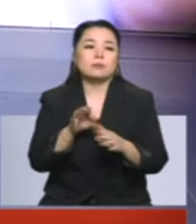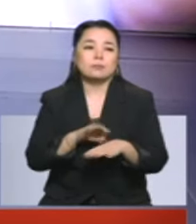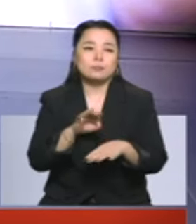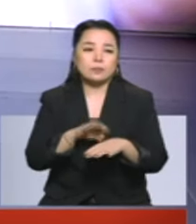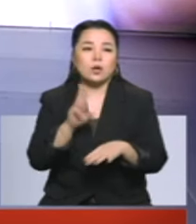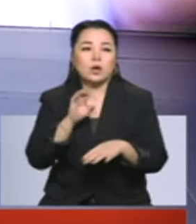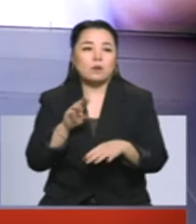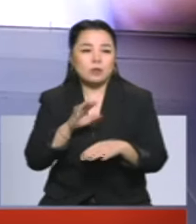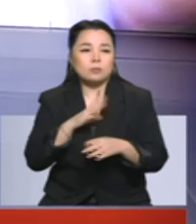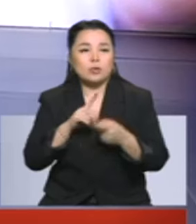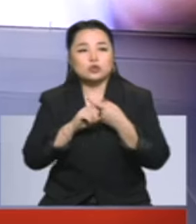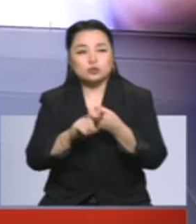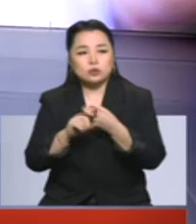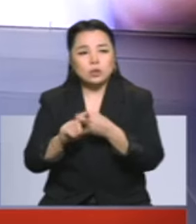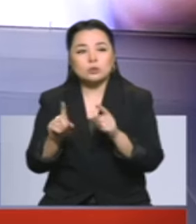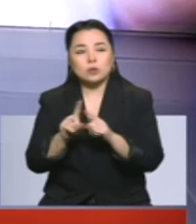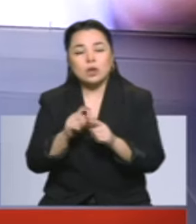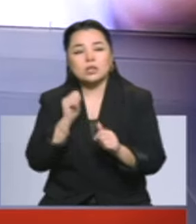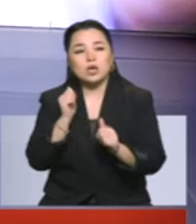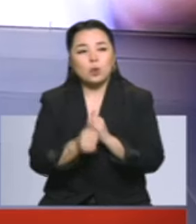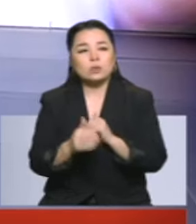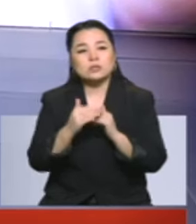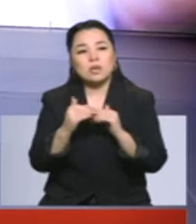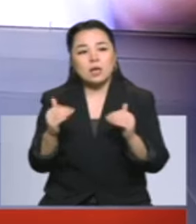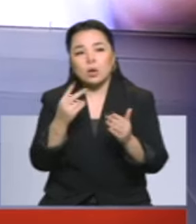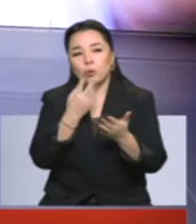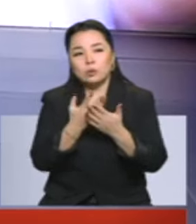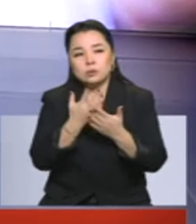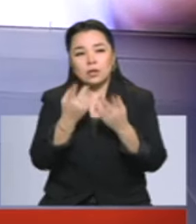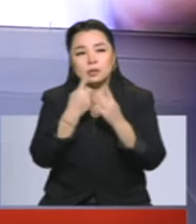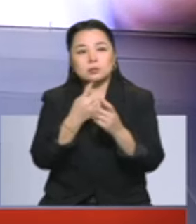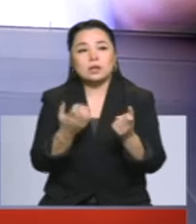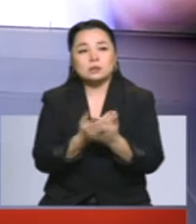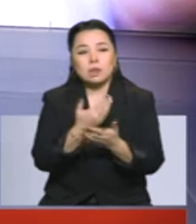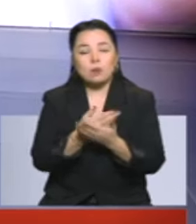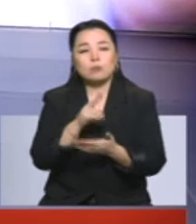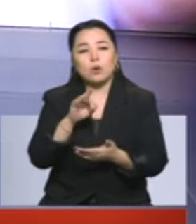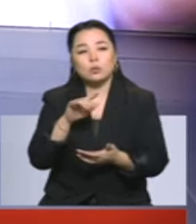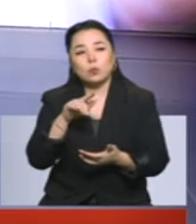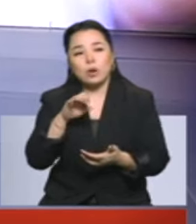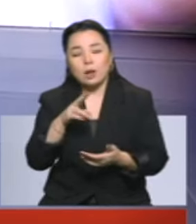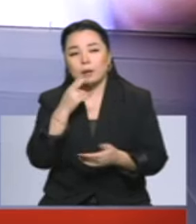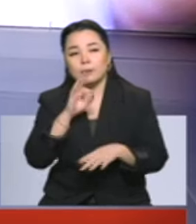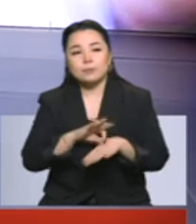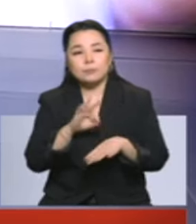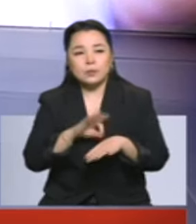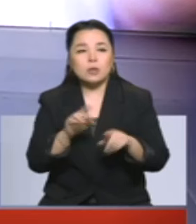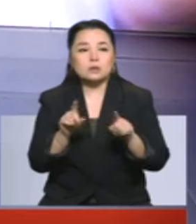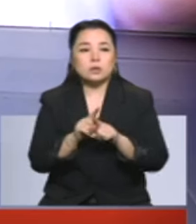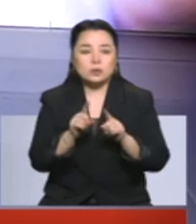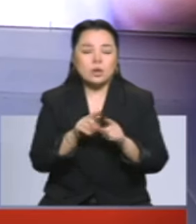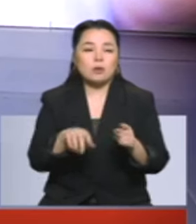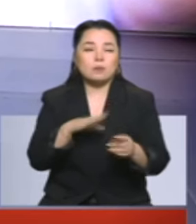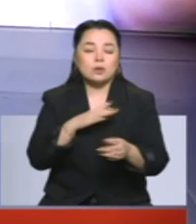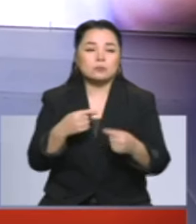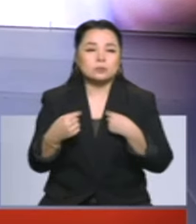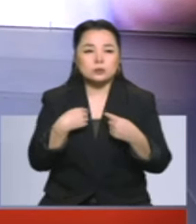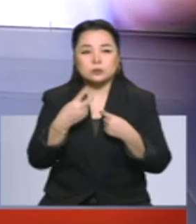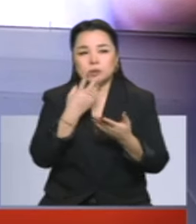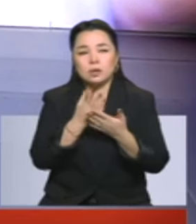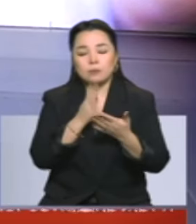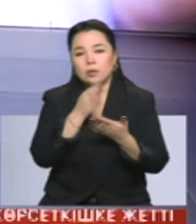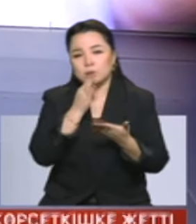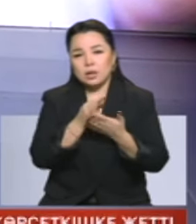мен COVID жұқтыру фактілерінің рекордтық деңгейге жеткенін мәлімдесе, Португалия тұмау эпидемиясын бастан кешіп жатқанын